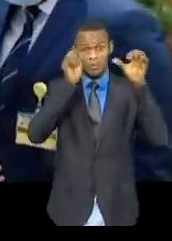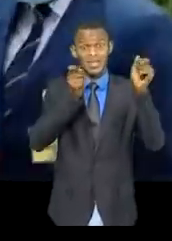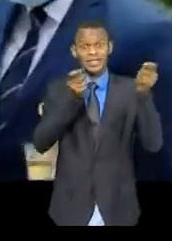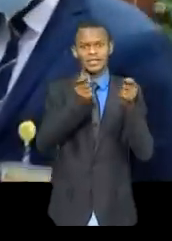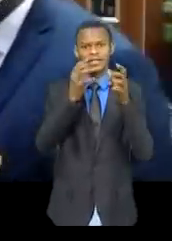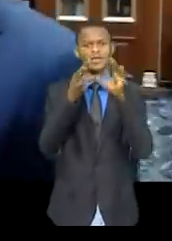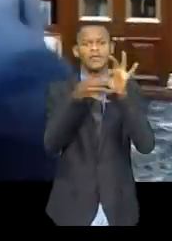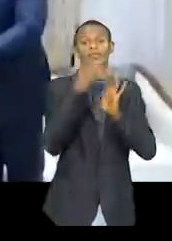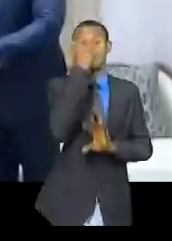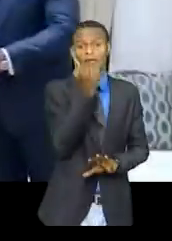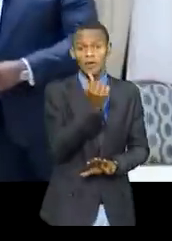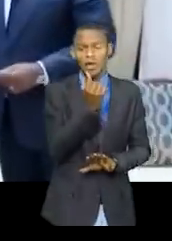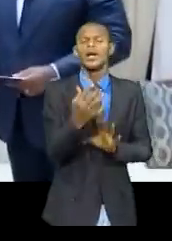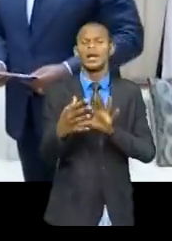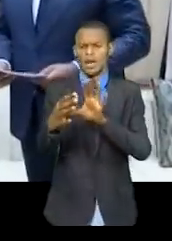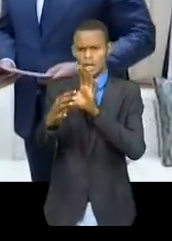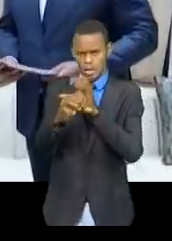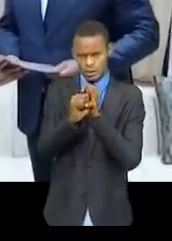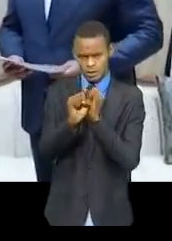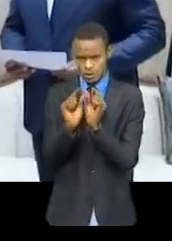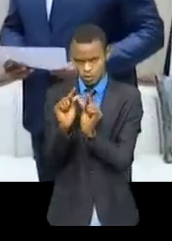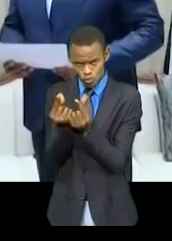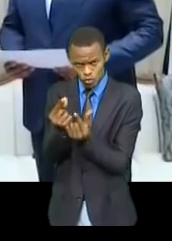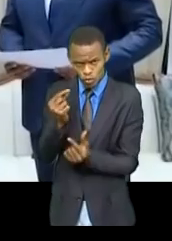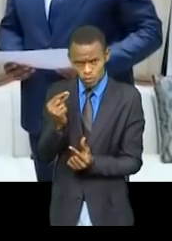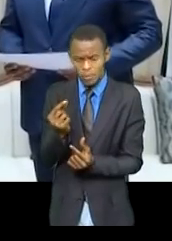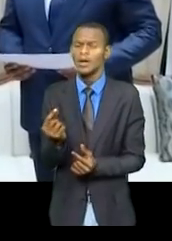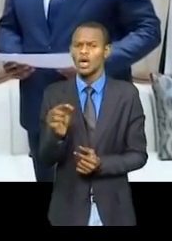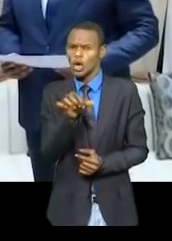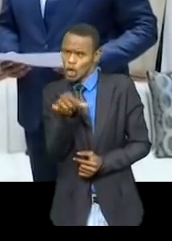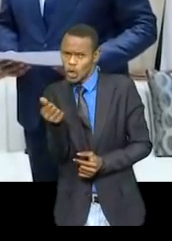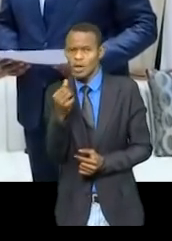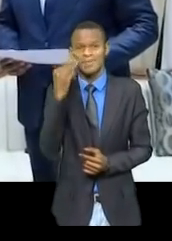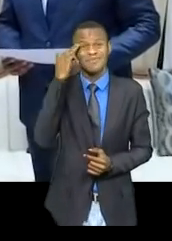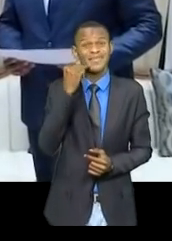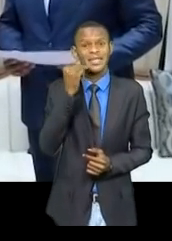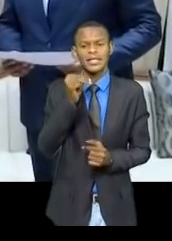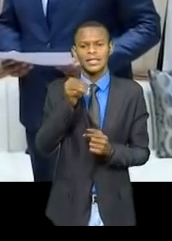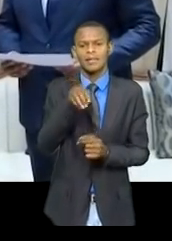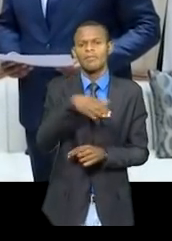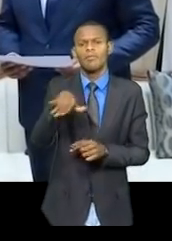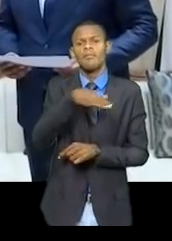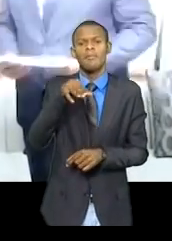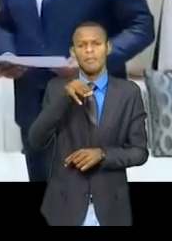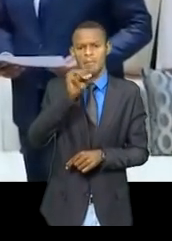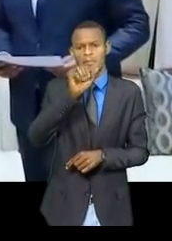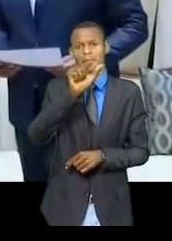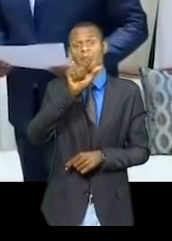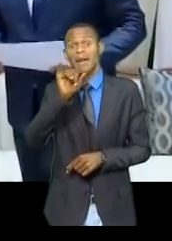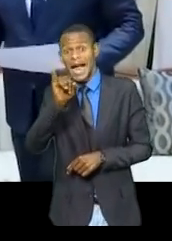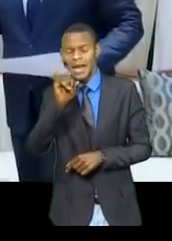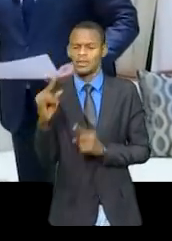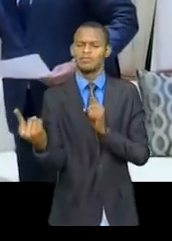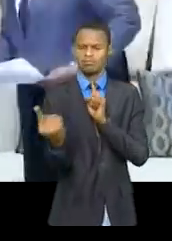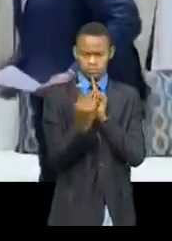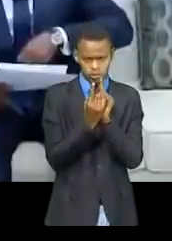audience Abdoulaye Diop, ministre malien des Affaires étrangères et de la coopération internationale. Porteur d'un message du président